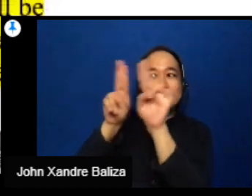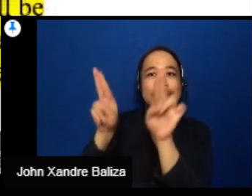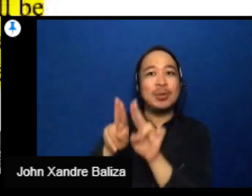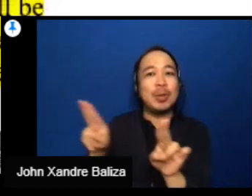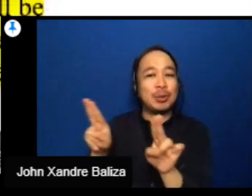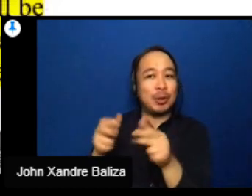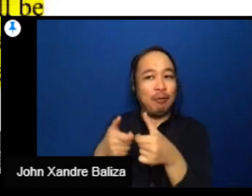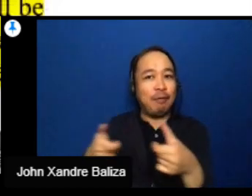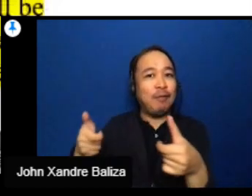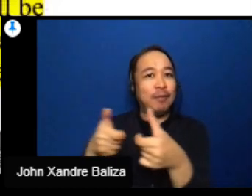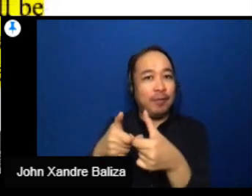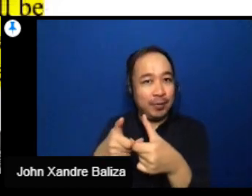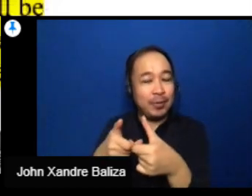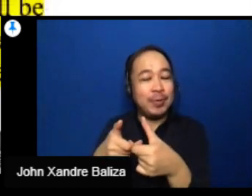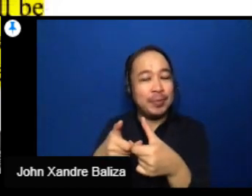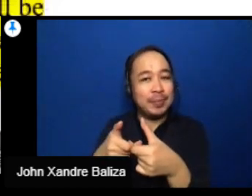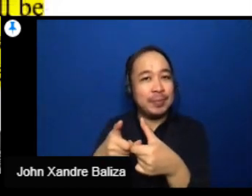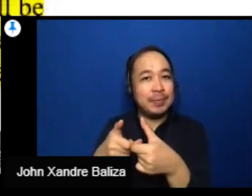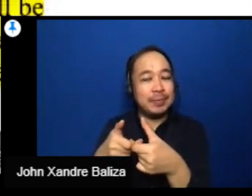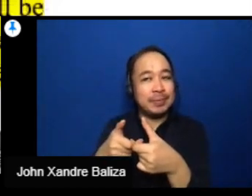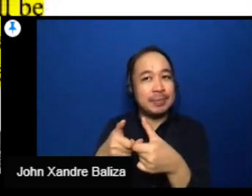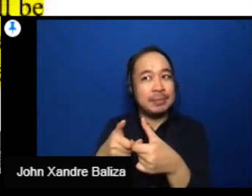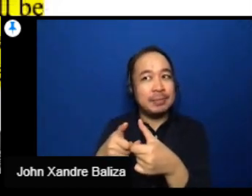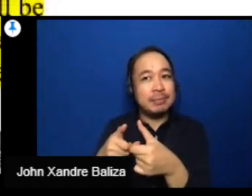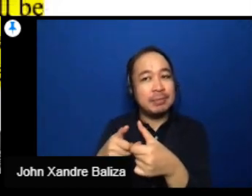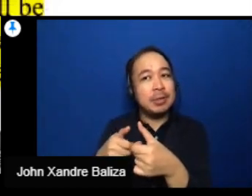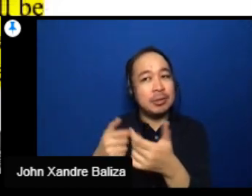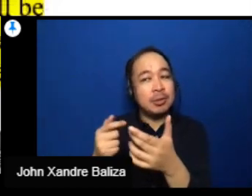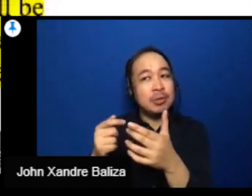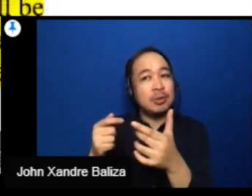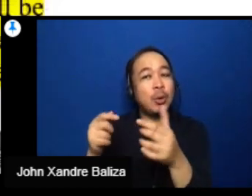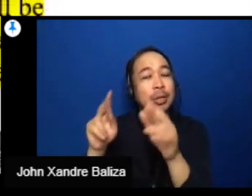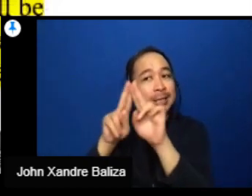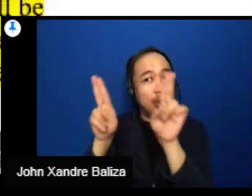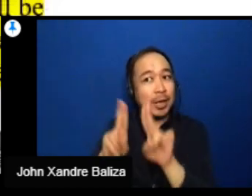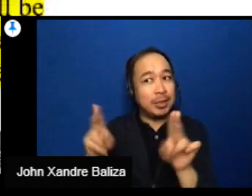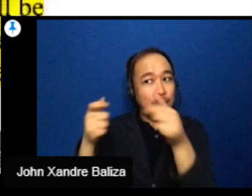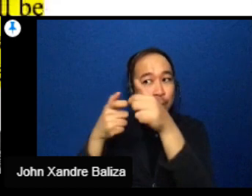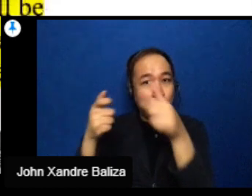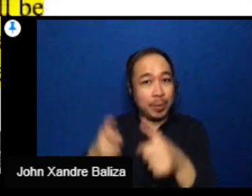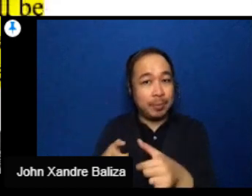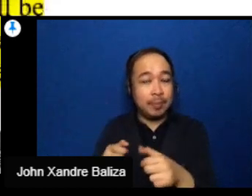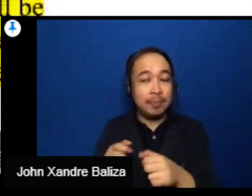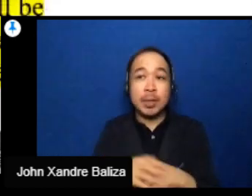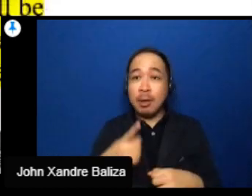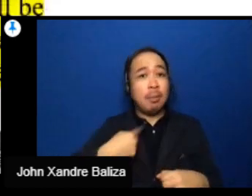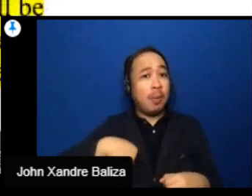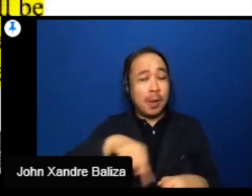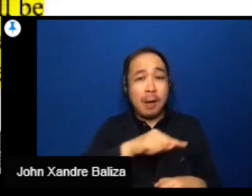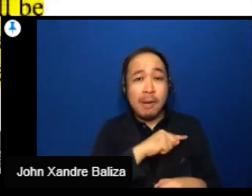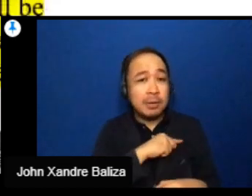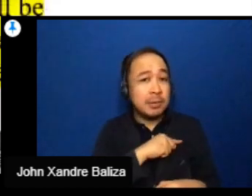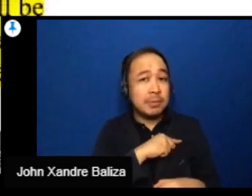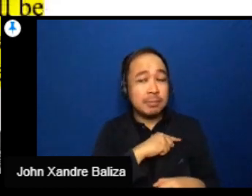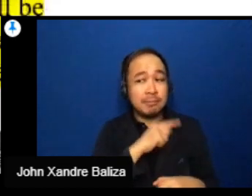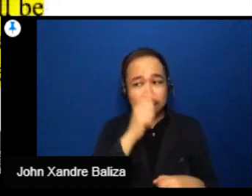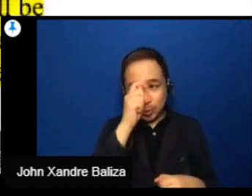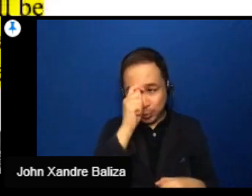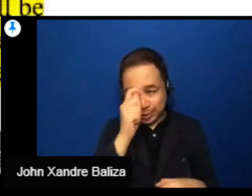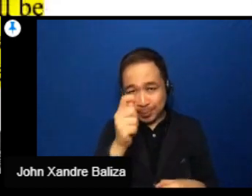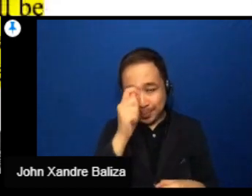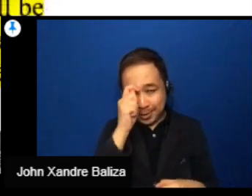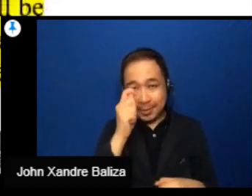И ключевой для нас в этом смысле форум тот, который утвердил цели устойчивого